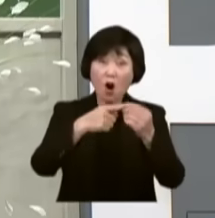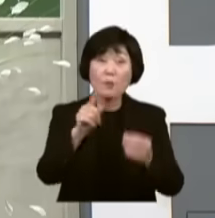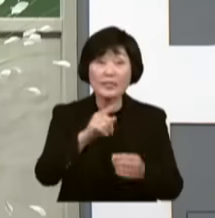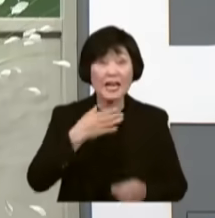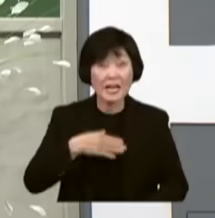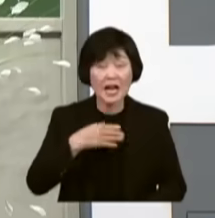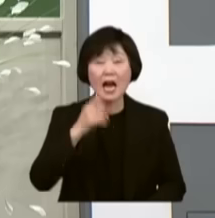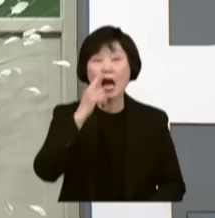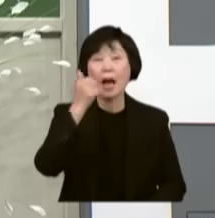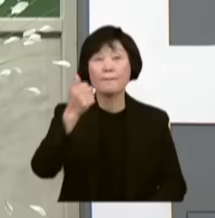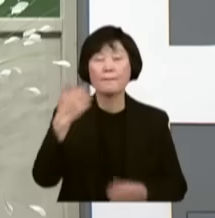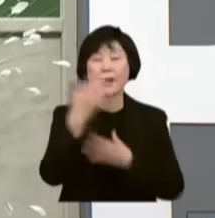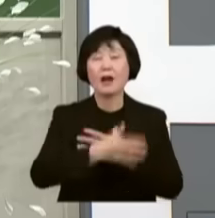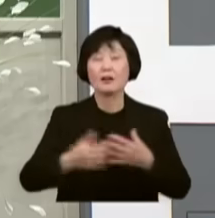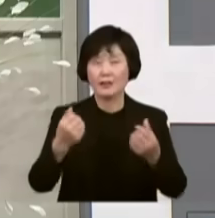건강이야.